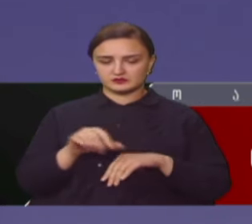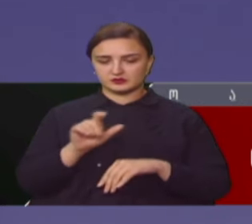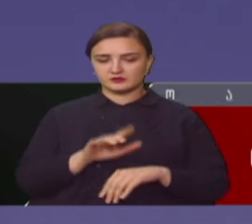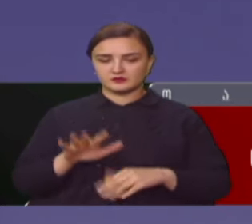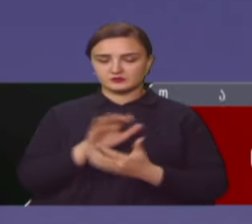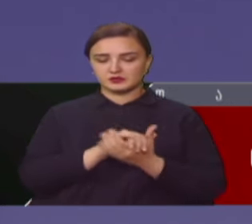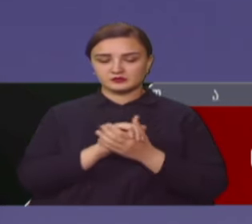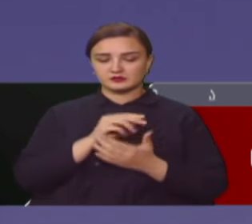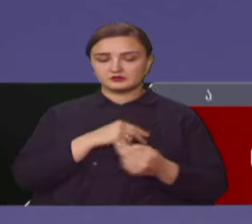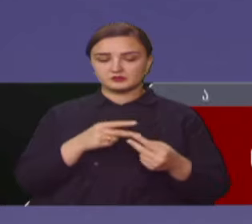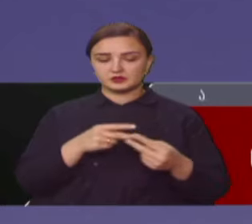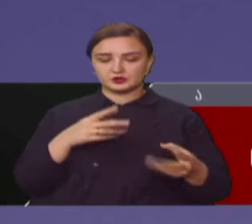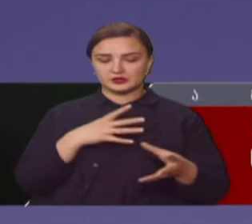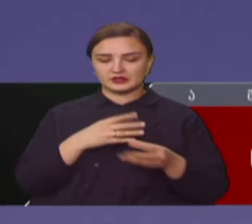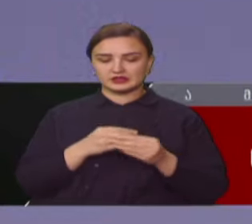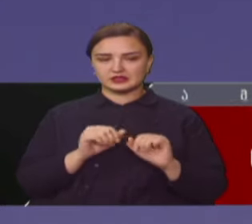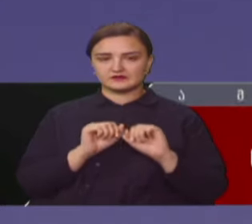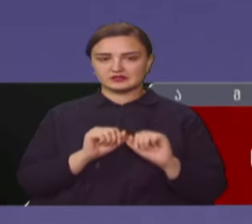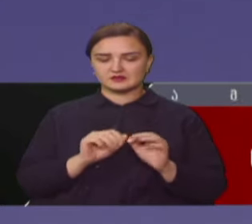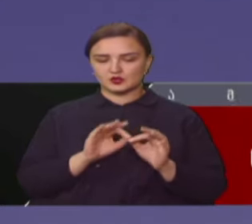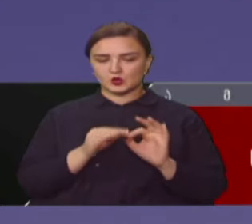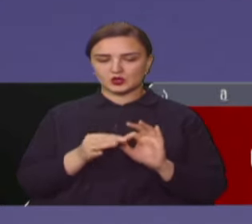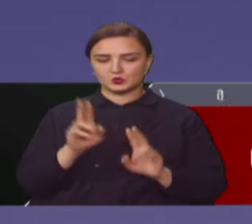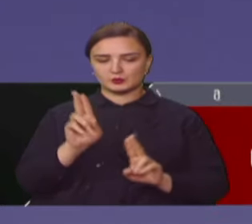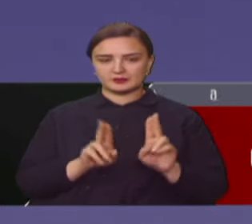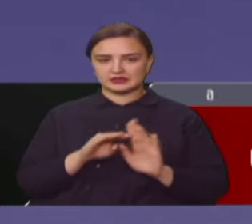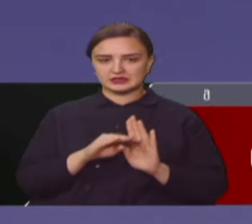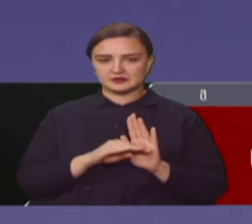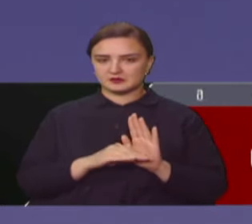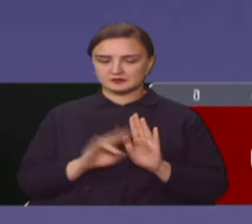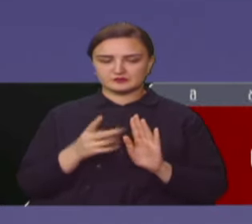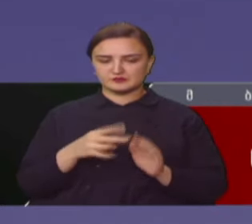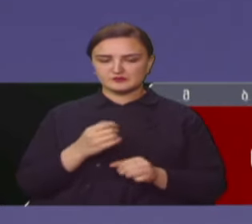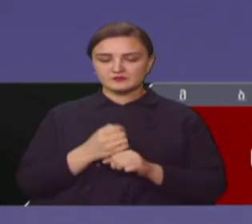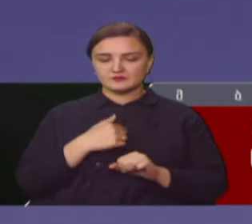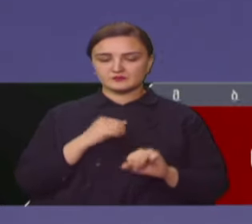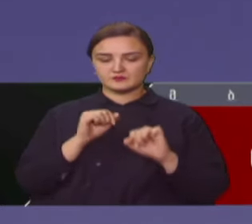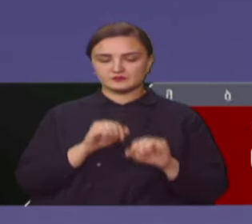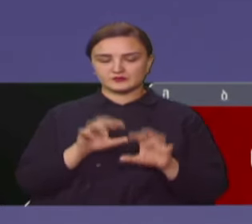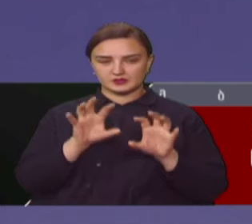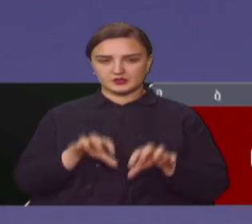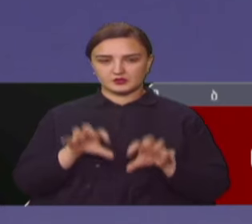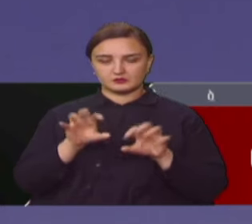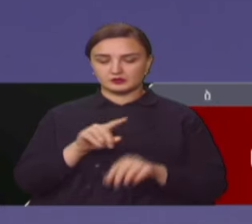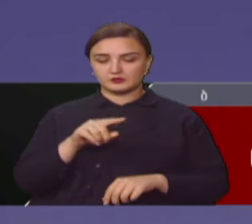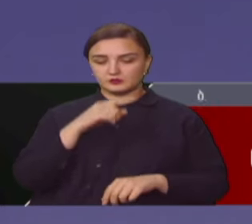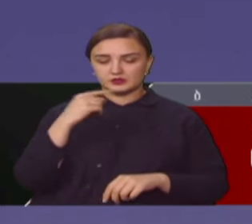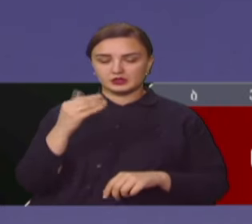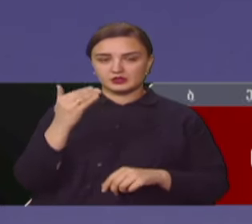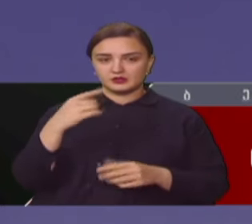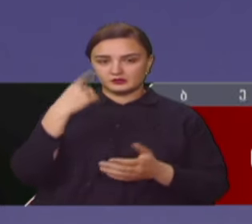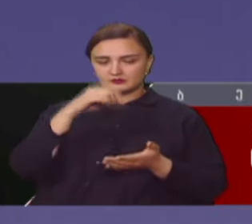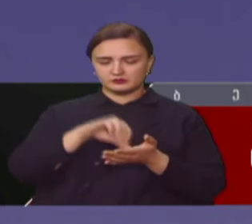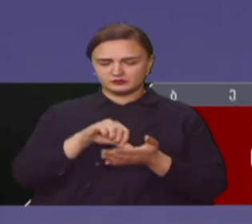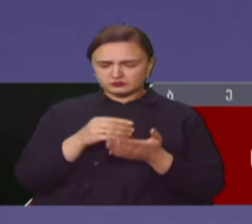ჩვენ პარტნიორებთან ერთად ვიცავთ კონკრეტულ პრინციპებს, რასაც არ უნდა ვაკეთებდეთ. Ჩვენ ვიცავთ მათ შორის კანონებს, მაგრამ რუსეთი და მისი აქტორები